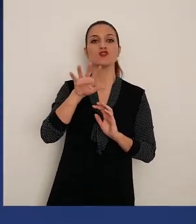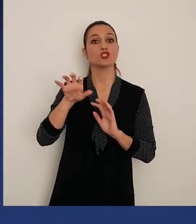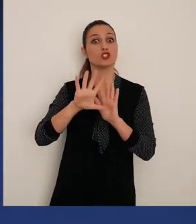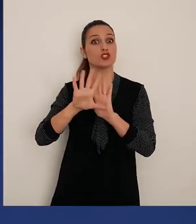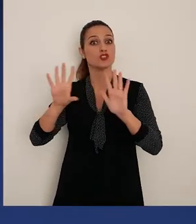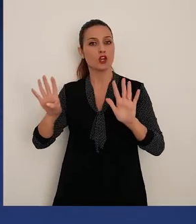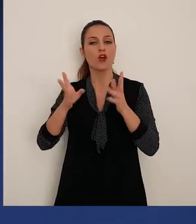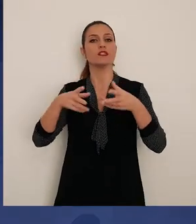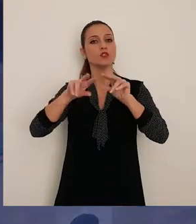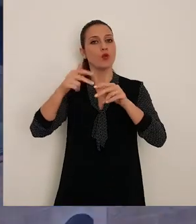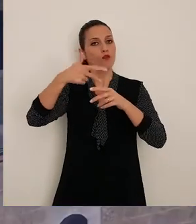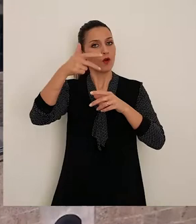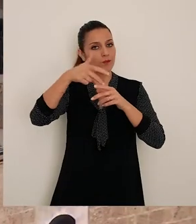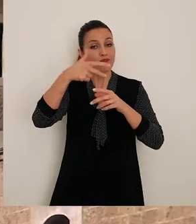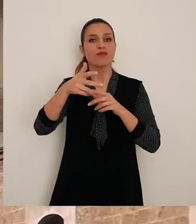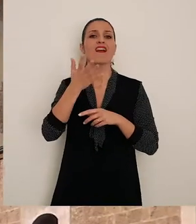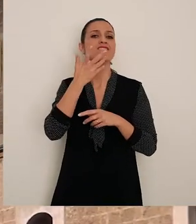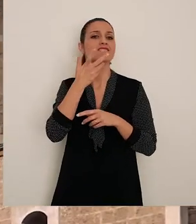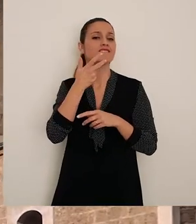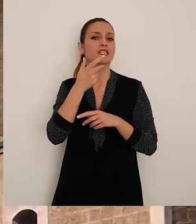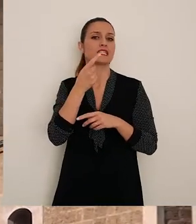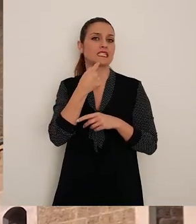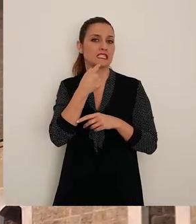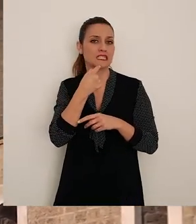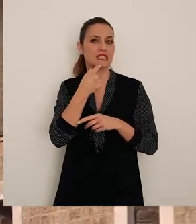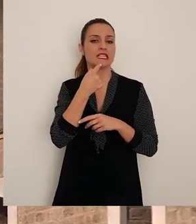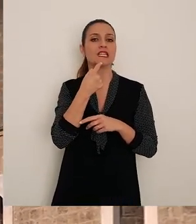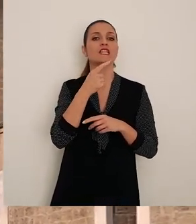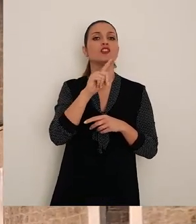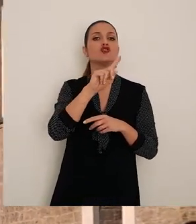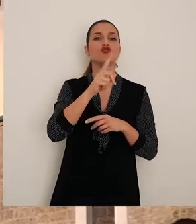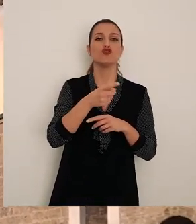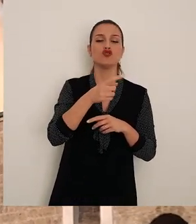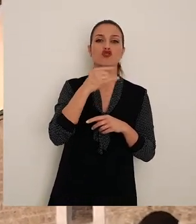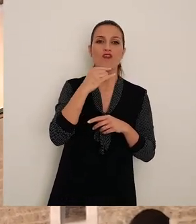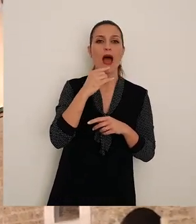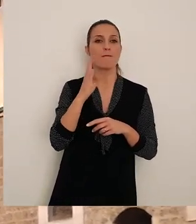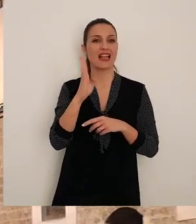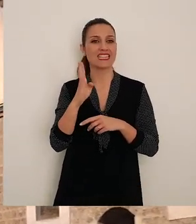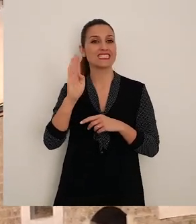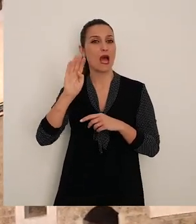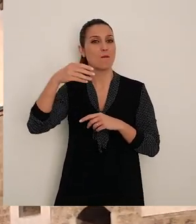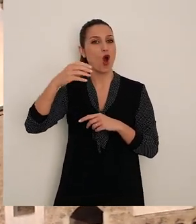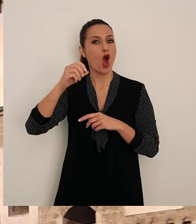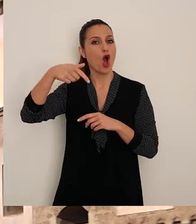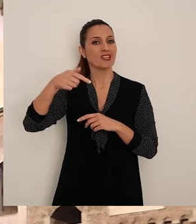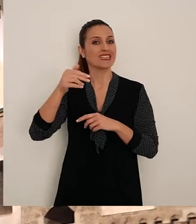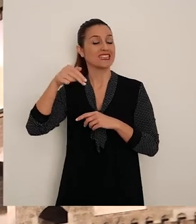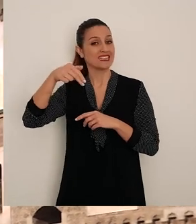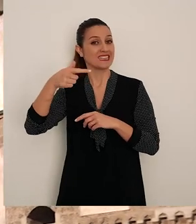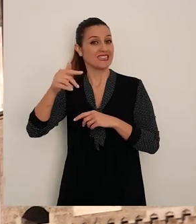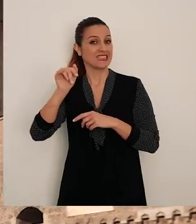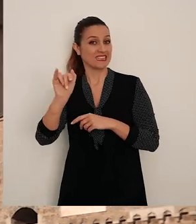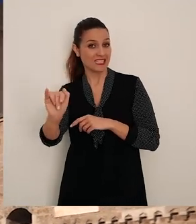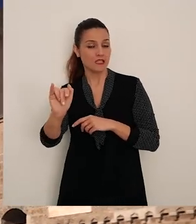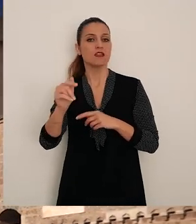e il 1519 per volontà di Giovan Battista De Monti, che si avvalse di maestranze locali adeguando il maniero